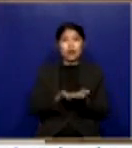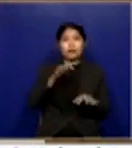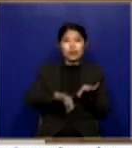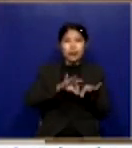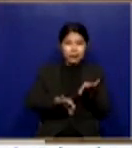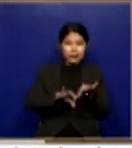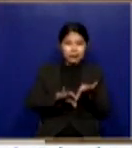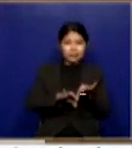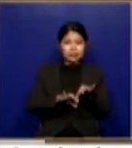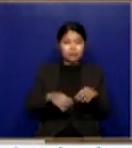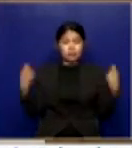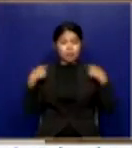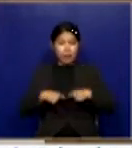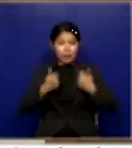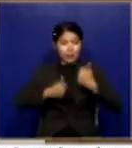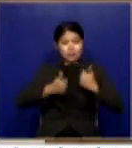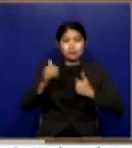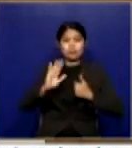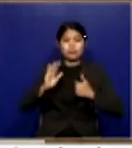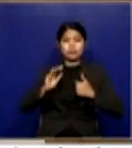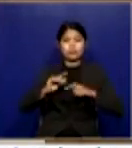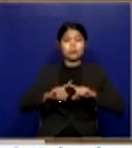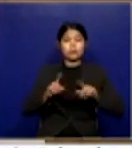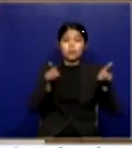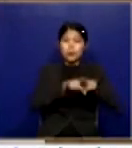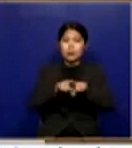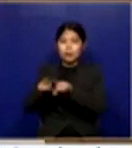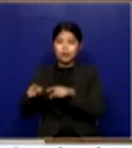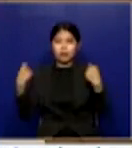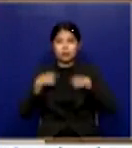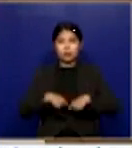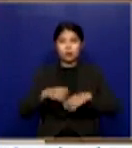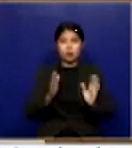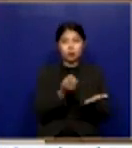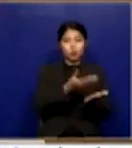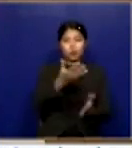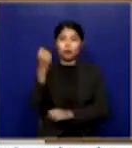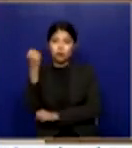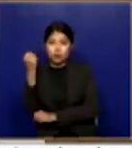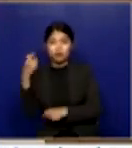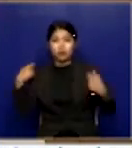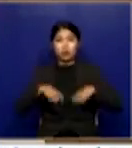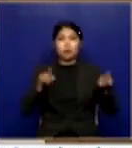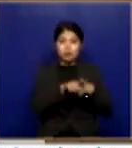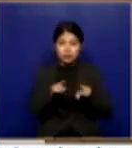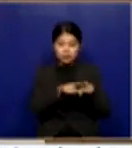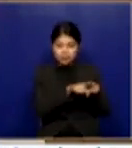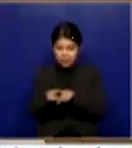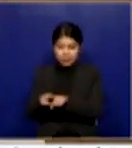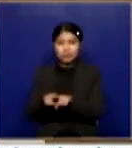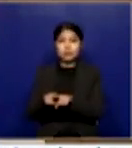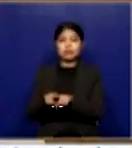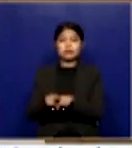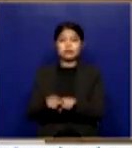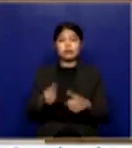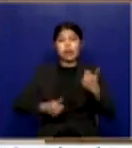ไม่มีการแข่งขันไม่มีความแตกต่างระหว่างการแต่งตัวคนรวยคนจนผมฟังว่าอย่างนั้นนะครับแล้วจากนั้นมา